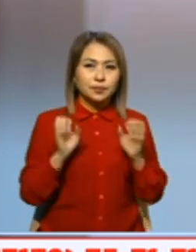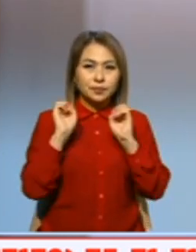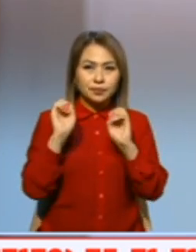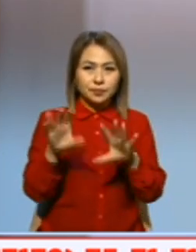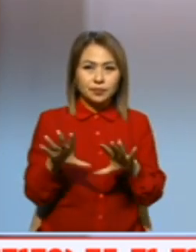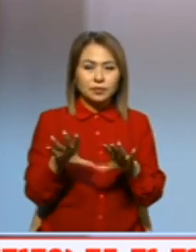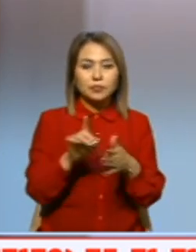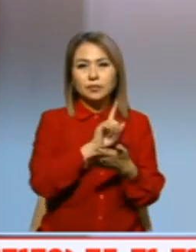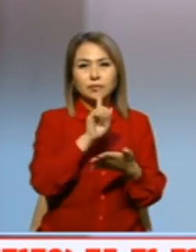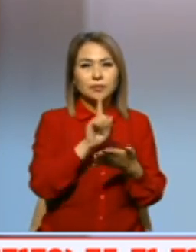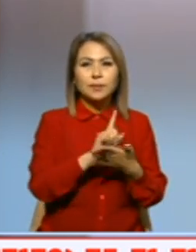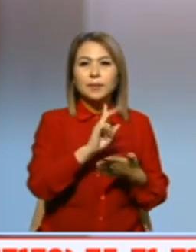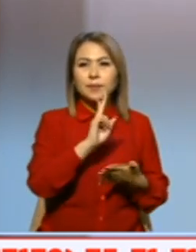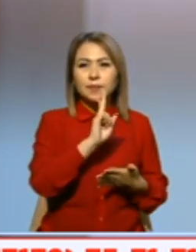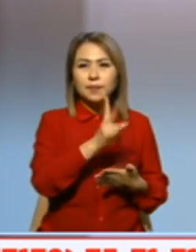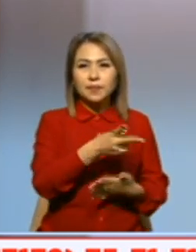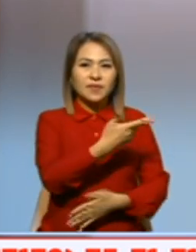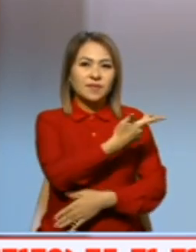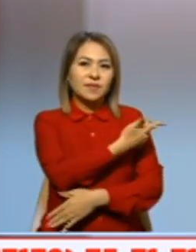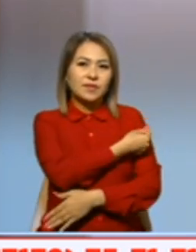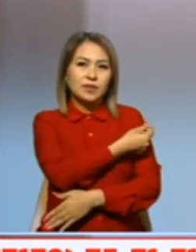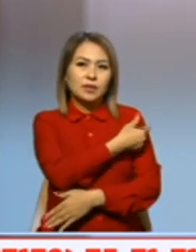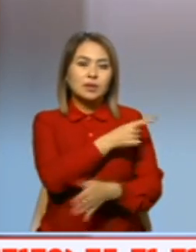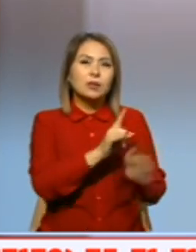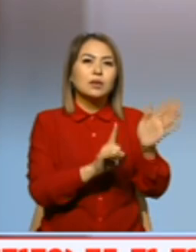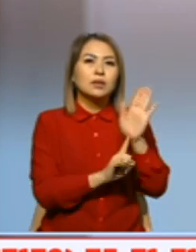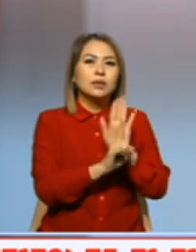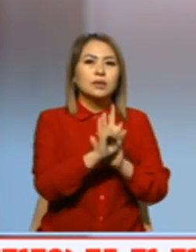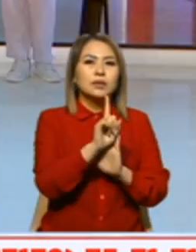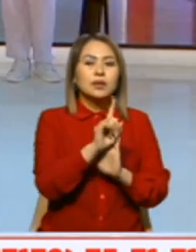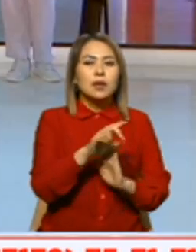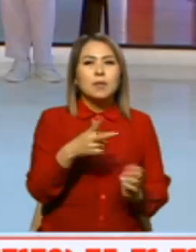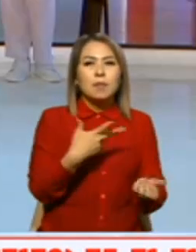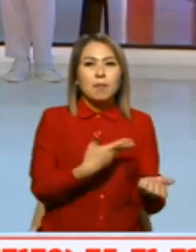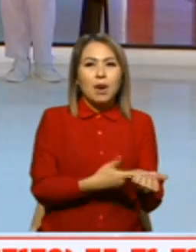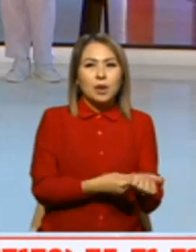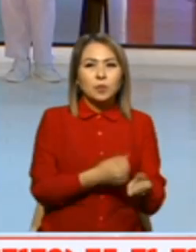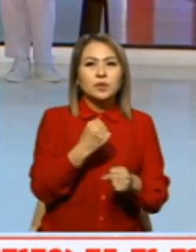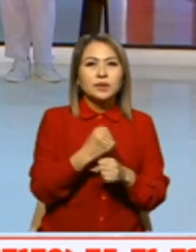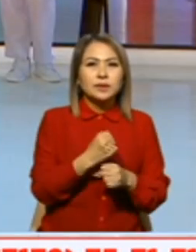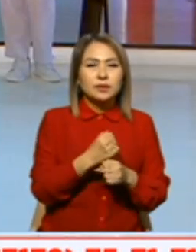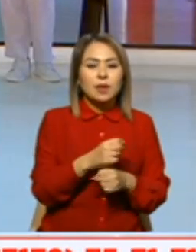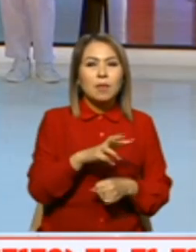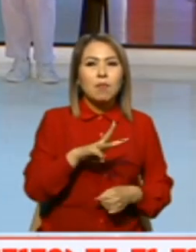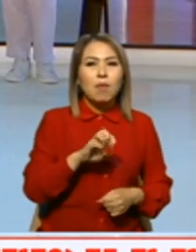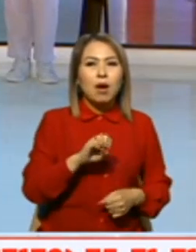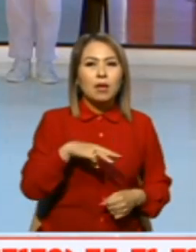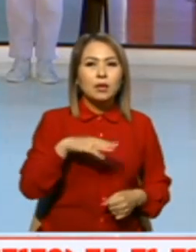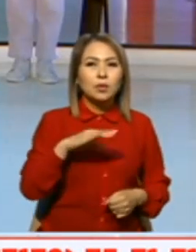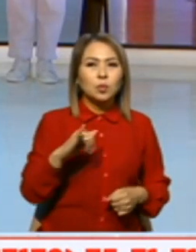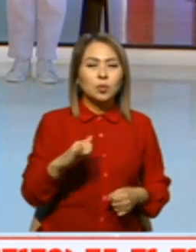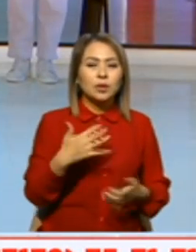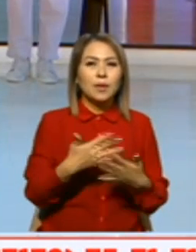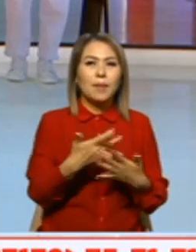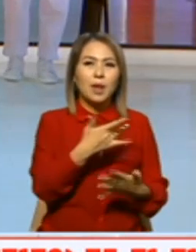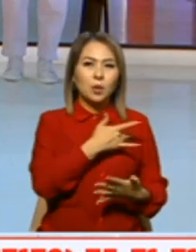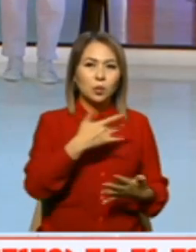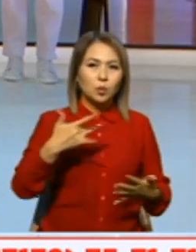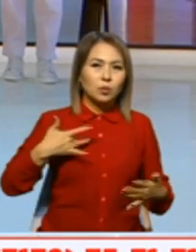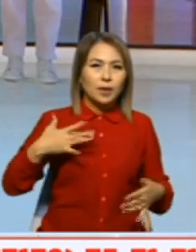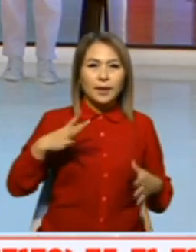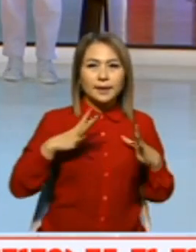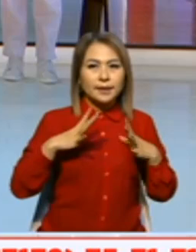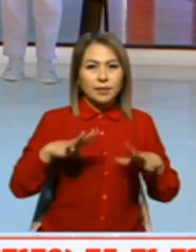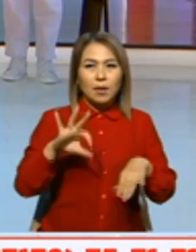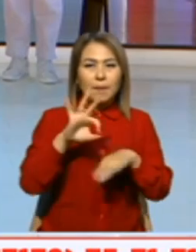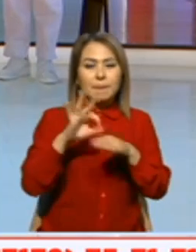болса, онда 2 жаста алатын, 2 жастан бастап біз манту сынамасын жасаймыз. Манту сынамасы деген жаңағы туберкулездің алдын алу мақсатында